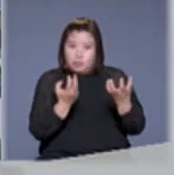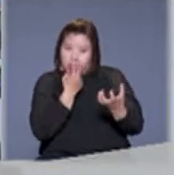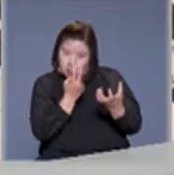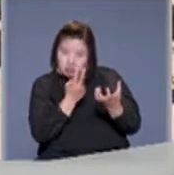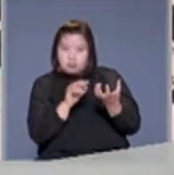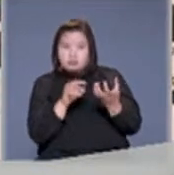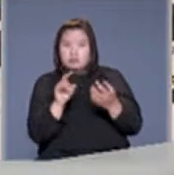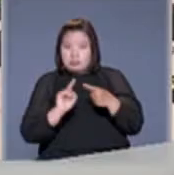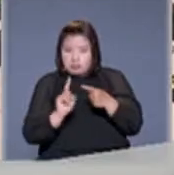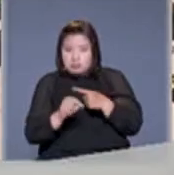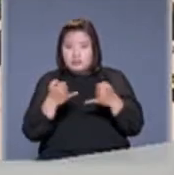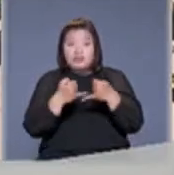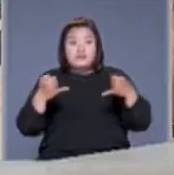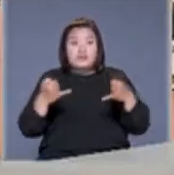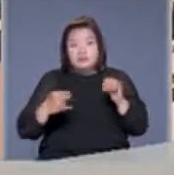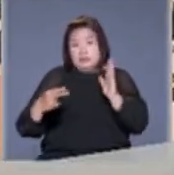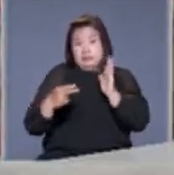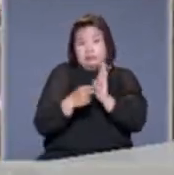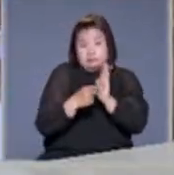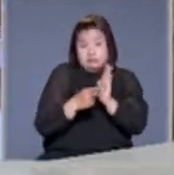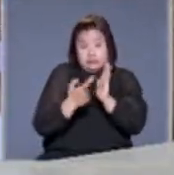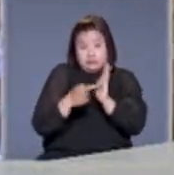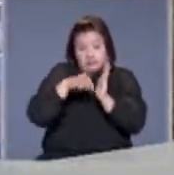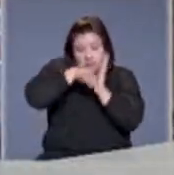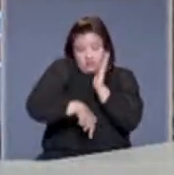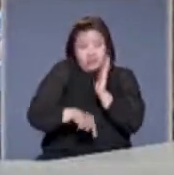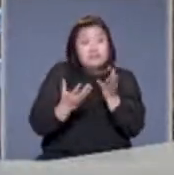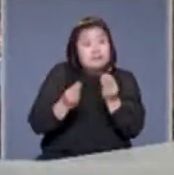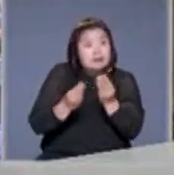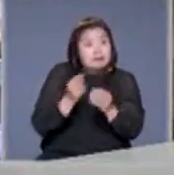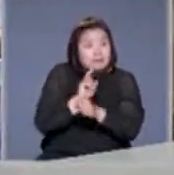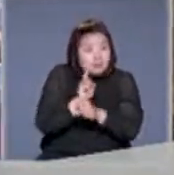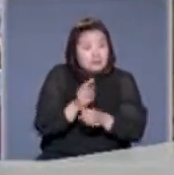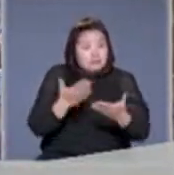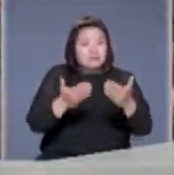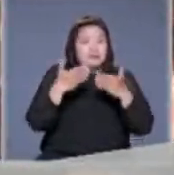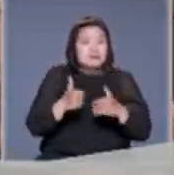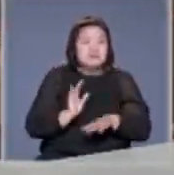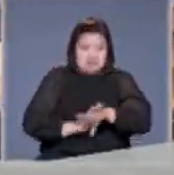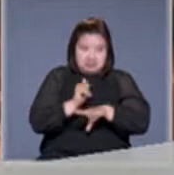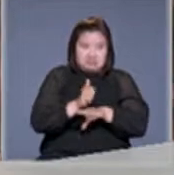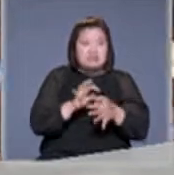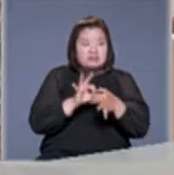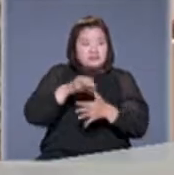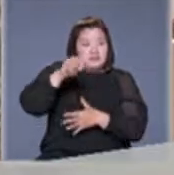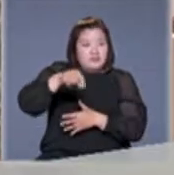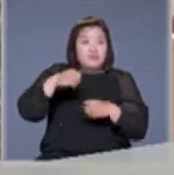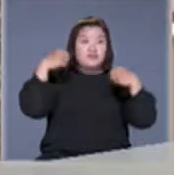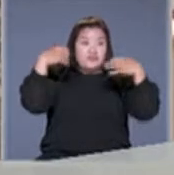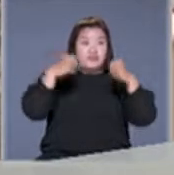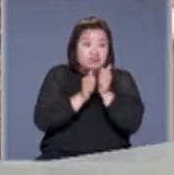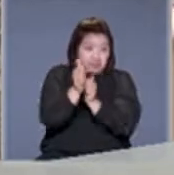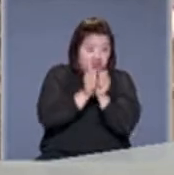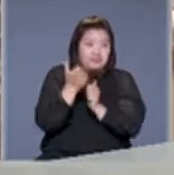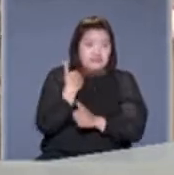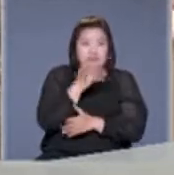การต่อสายไฟที่เต้ารับชนิดที่มีสายดินพร้อมทั้งประกวดการแข่งขันด้านช่างไฟฟ้าเพื่อพัฒนาศักยภาพการทำงานในภาคปฏิ